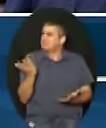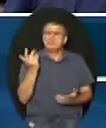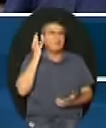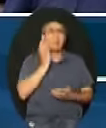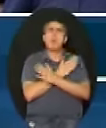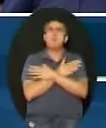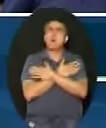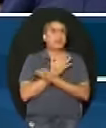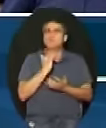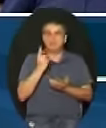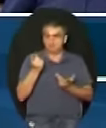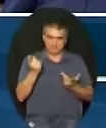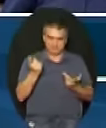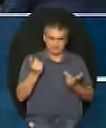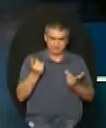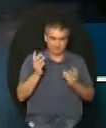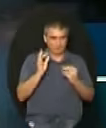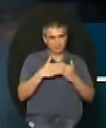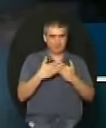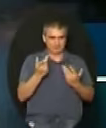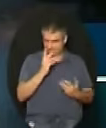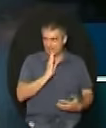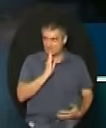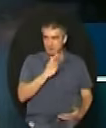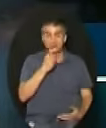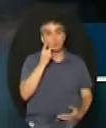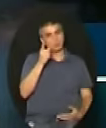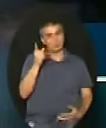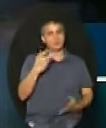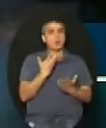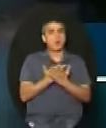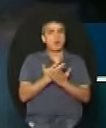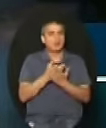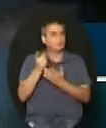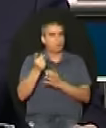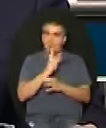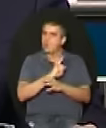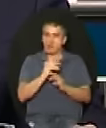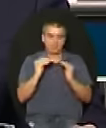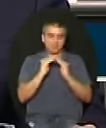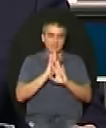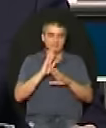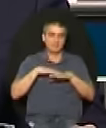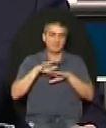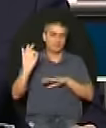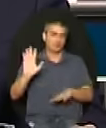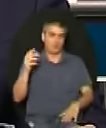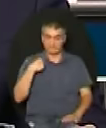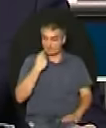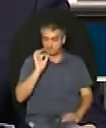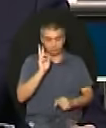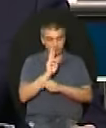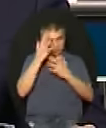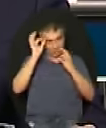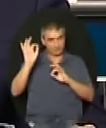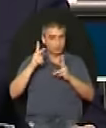בחורה מרוקאית? מה זה בחורה... זאת הבעיה... הוא בזה הוכיח שהוא לא ראוי לתפקידו. ואמרתי, כדי לשמור על